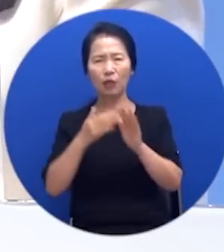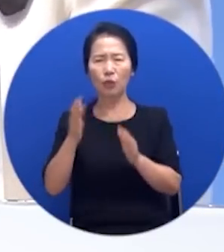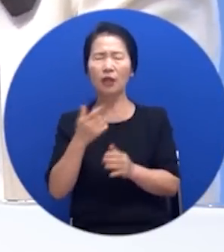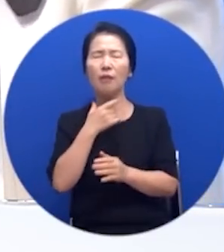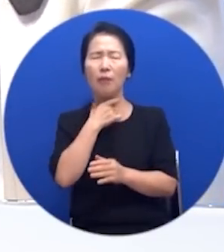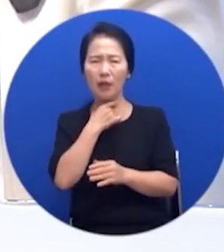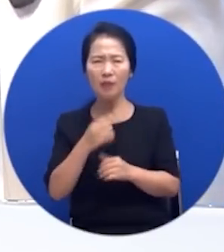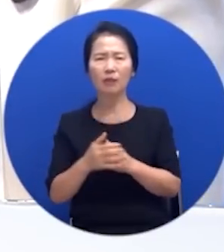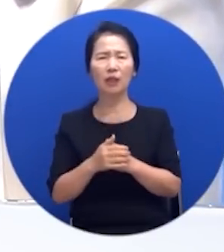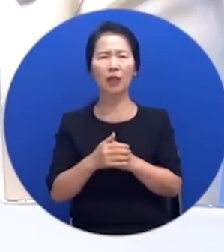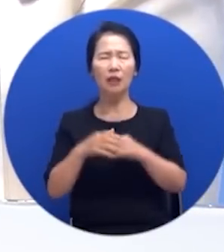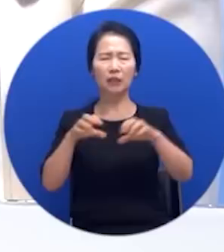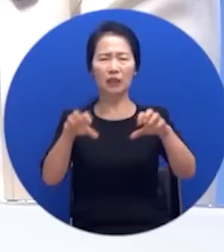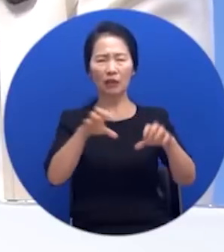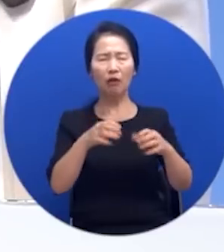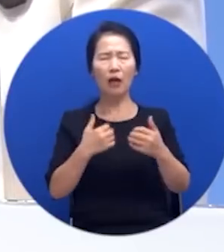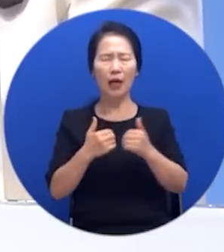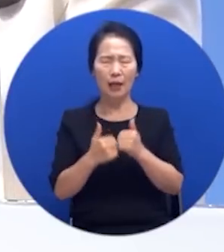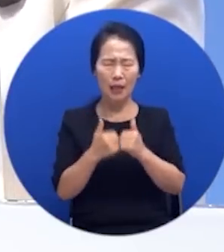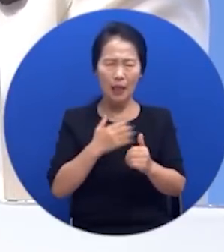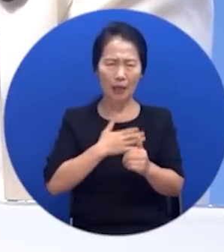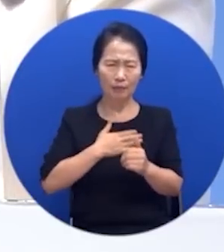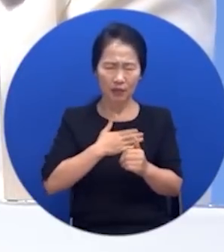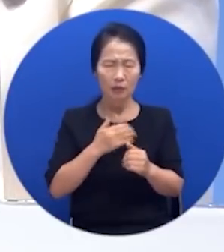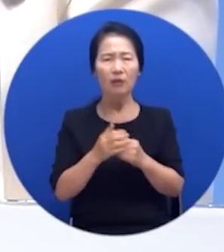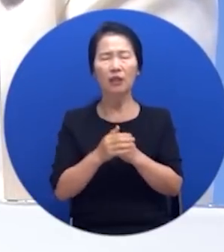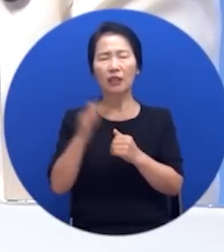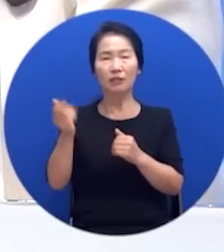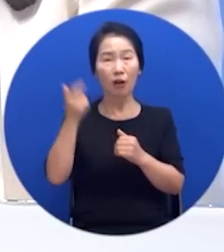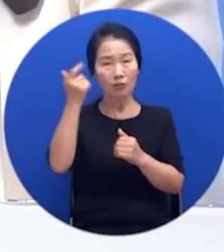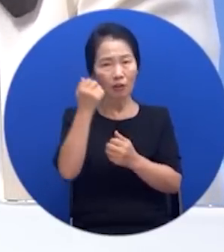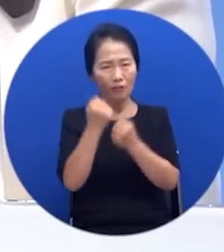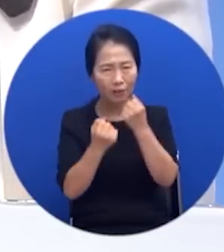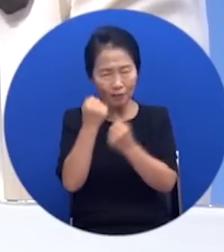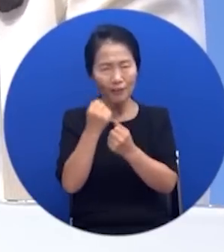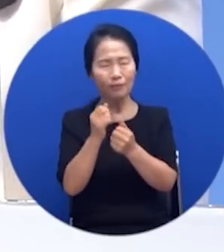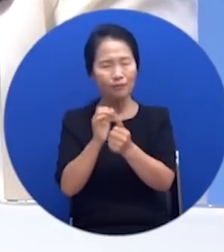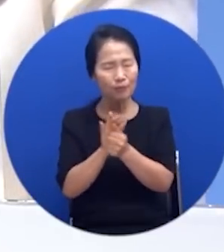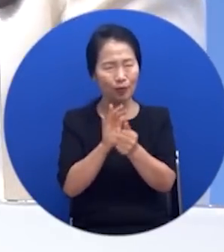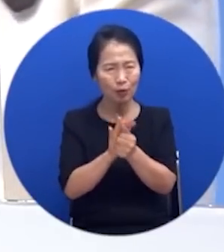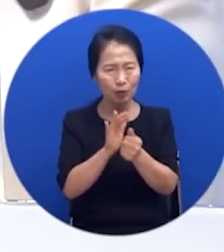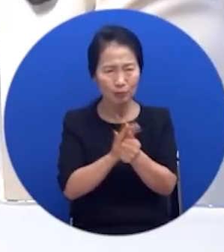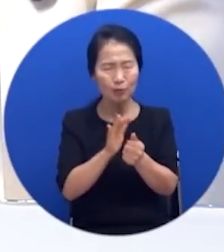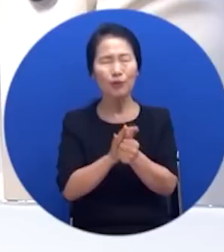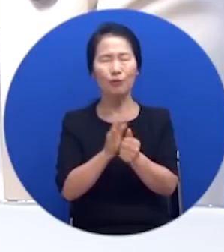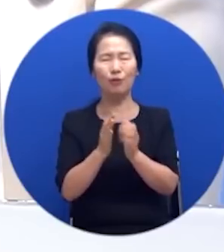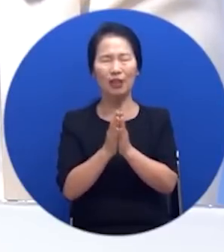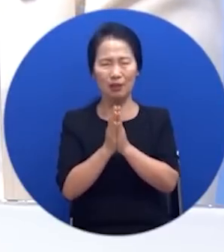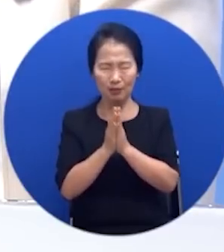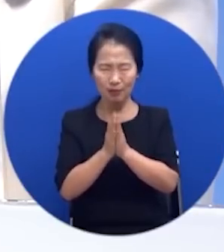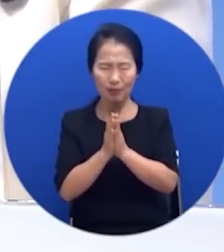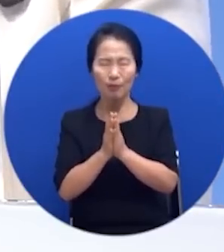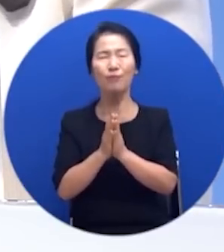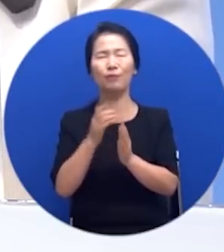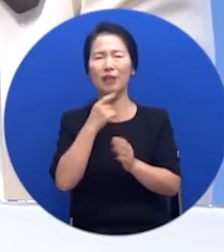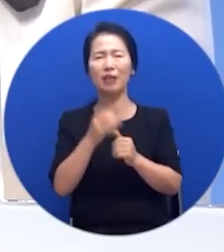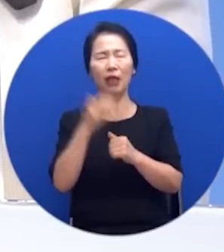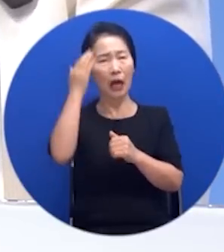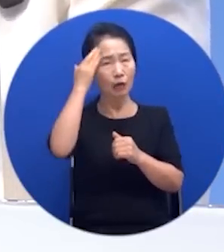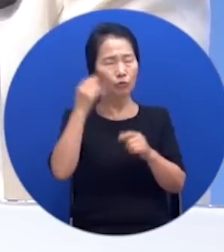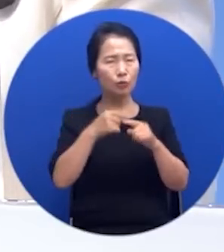진영 논리의 편견을 성령의 설득으로 설득해달라고 기도합시다. 한국교회의